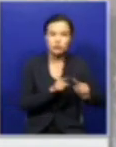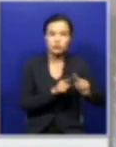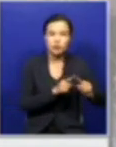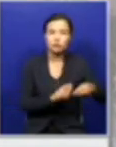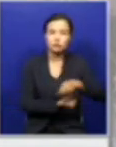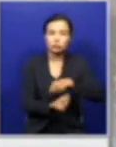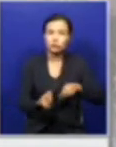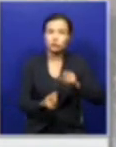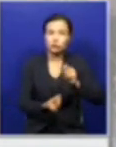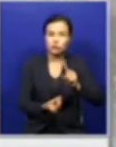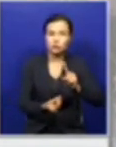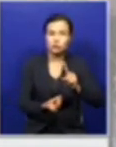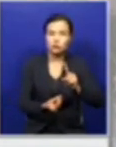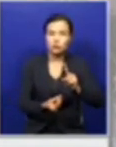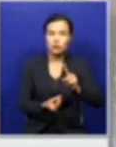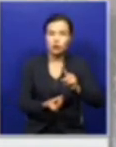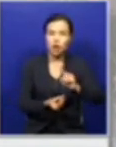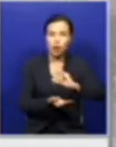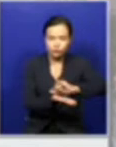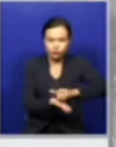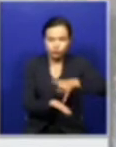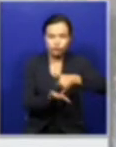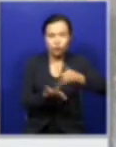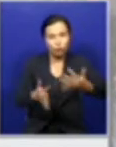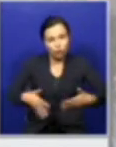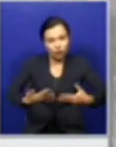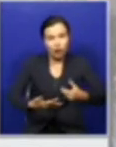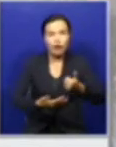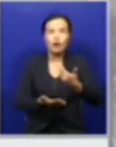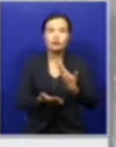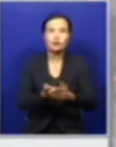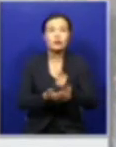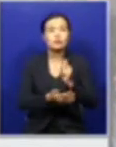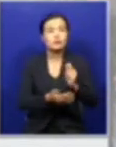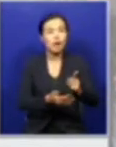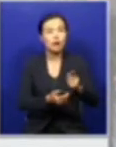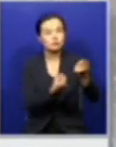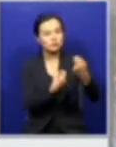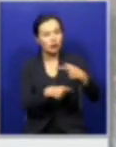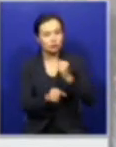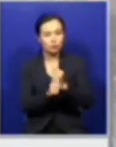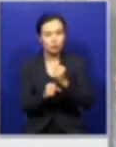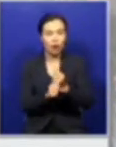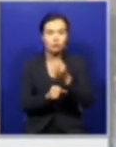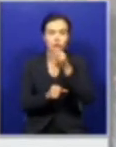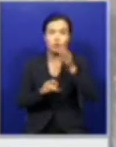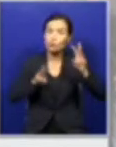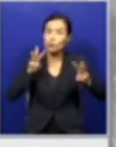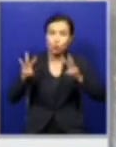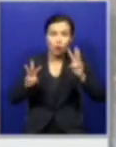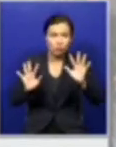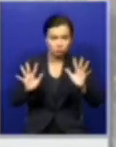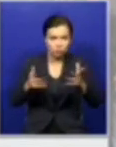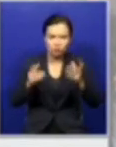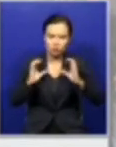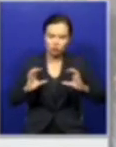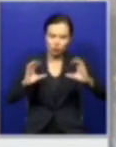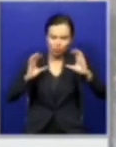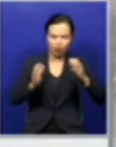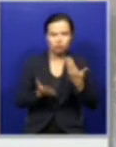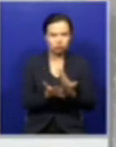ได้ลืมตาปากได้นะครับแล้วก็จ้างงานคนงานก็จะไม่ตกงานครับรัฐบาลต้องเร่งหาแหล่งเ